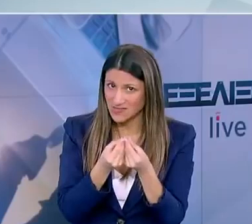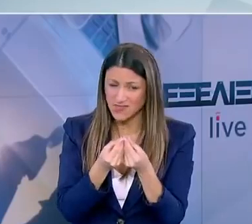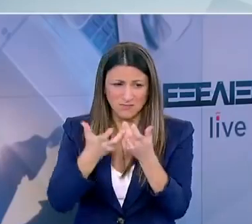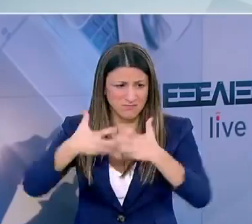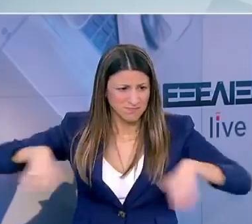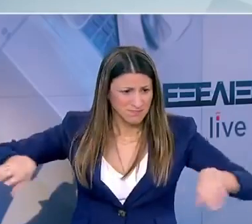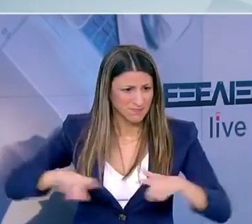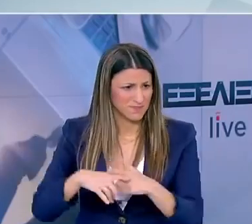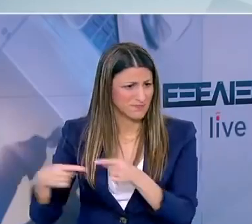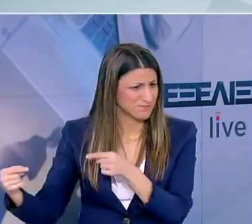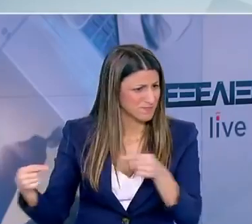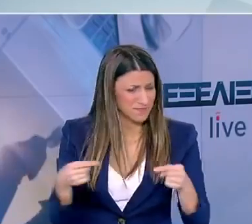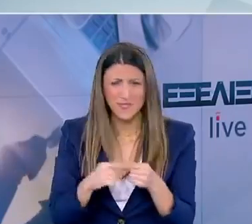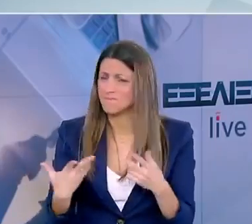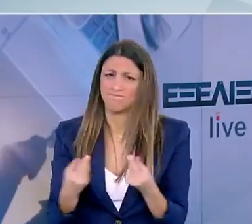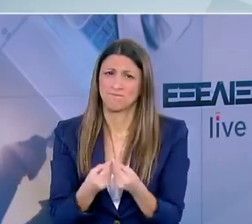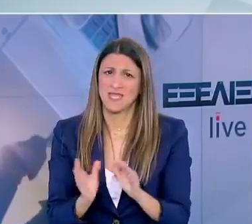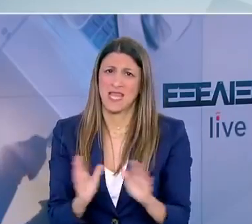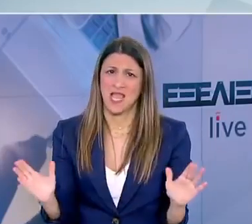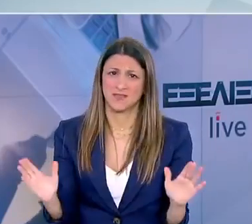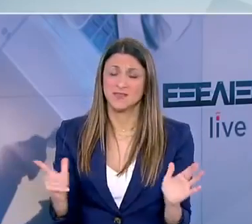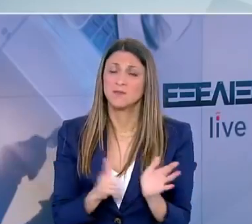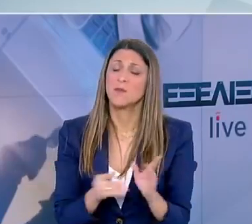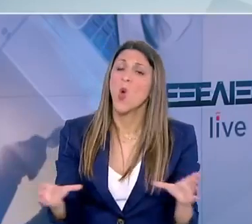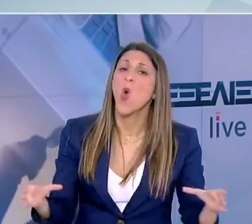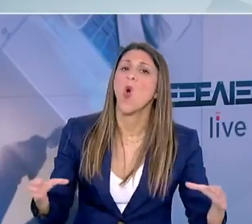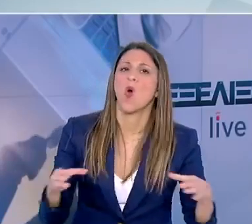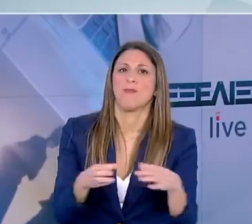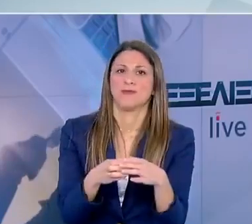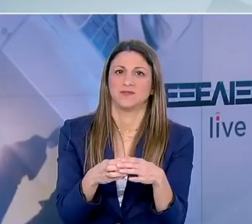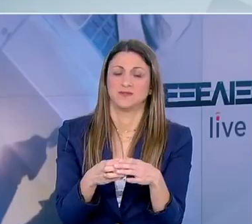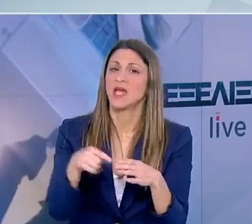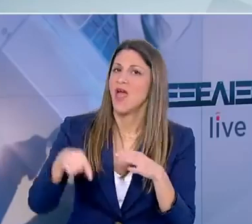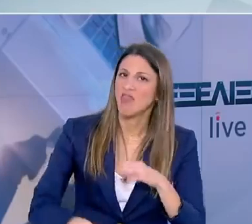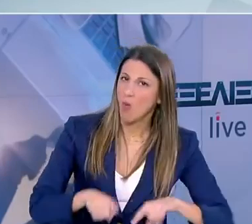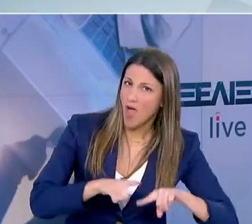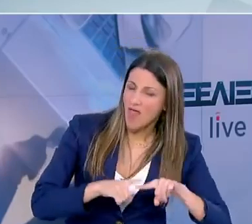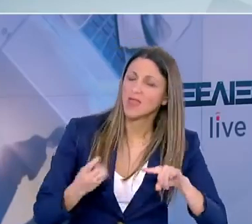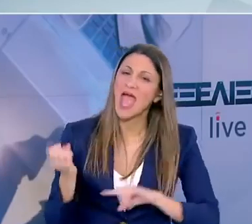για διαιρέσεις στην κοινωνία μας, ούτε στις υπόλοιπες κοινωνίες του κόσμου.